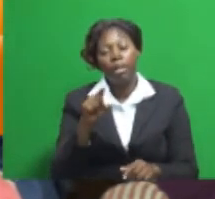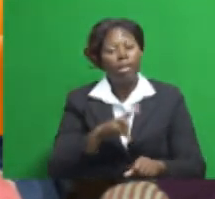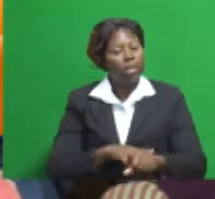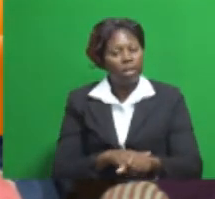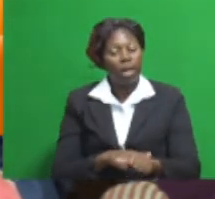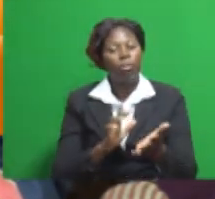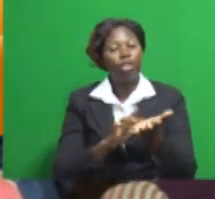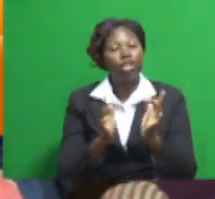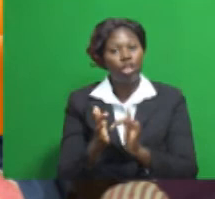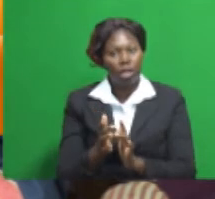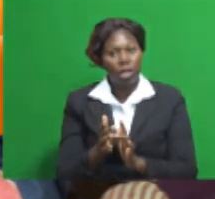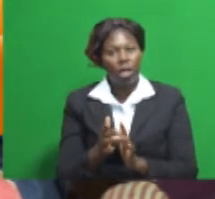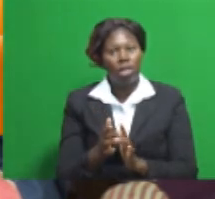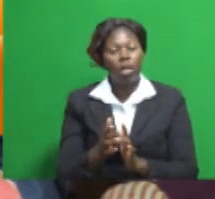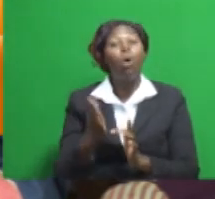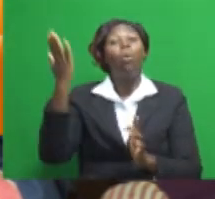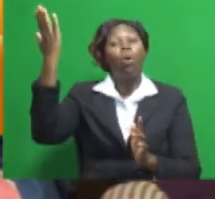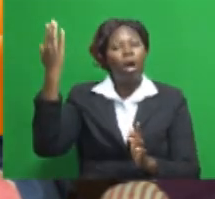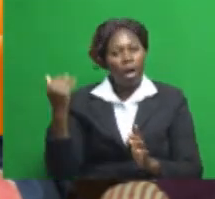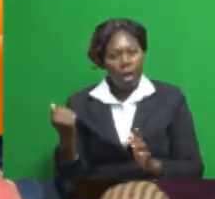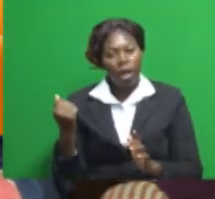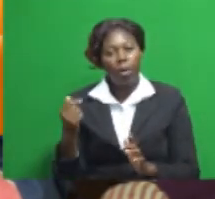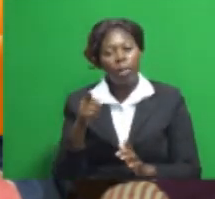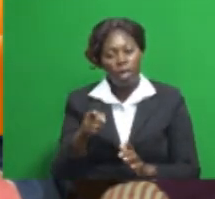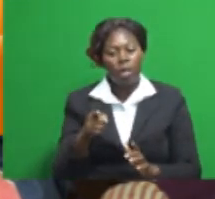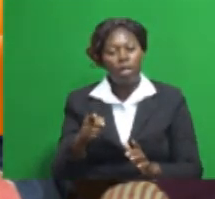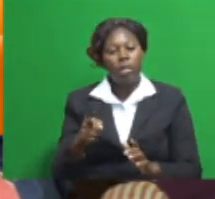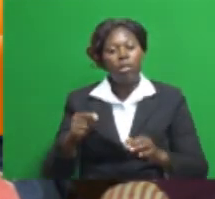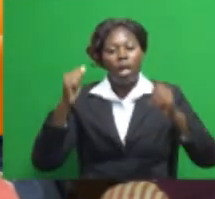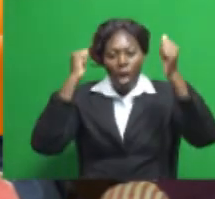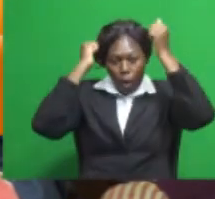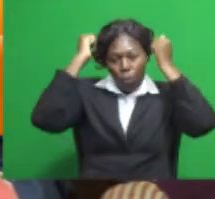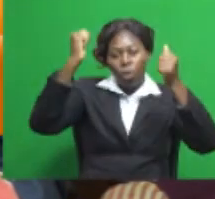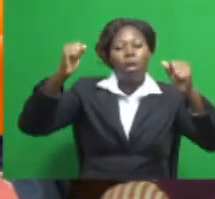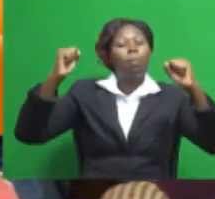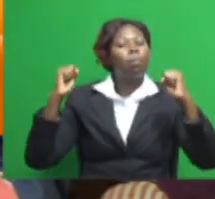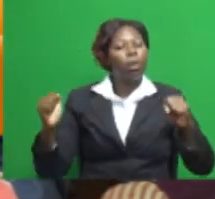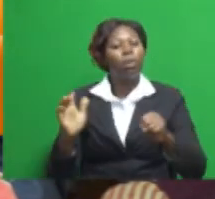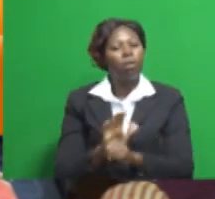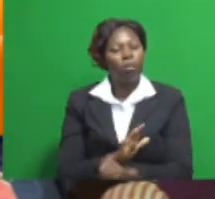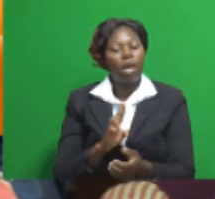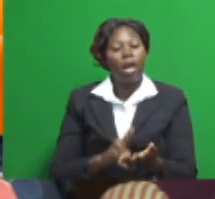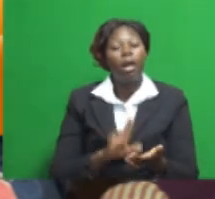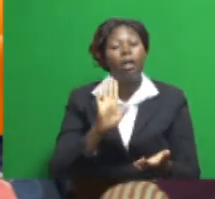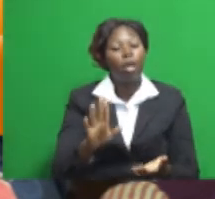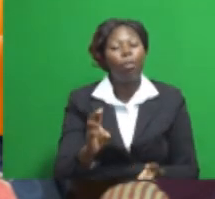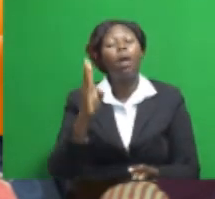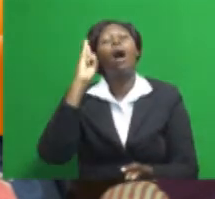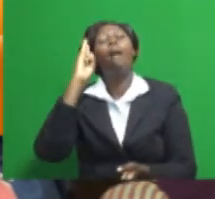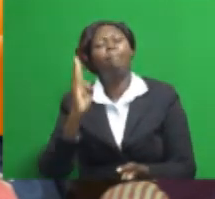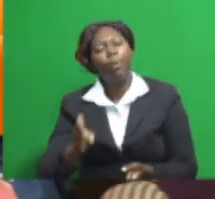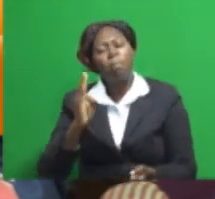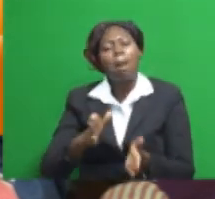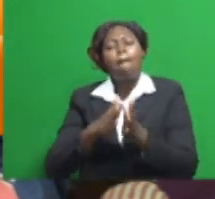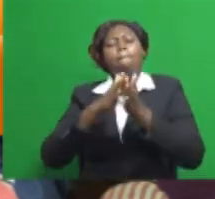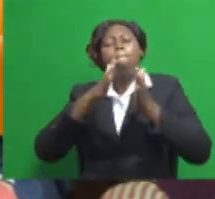uchasimuka. Iye muchinda mukuru unorindirira vana vavanhu vako. Papo nguva injodzi ichavapo isina umbovapo yakadaro kubva pakumuka